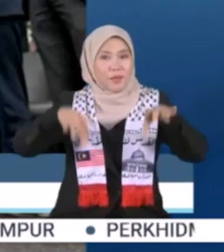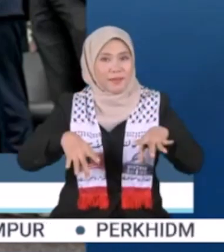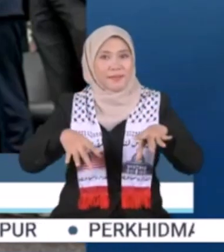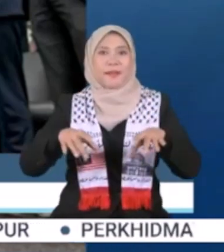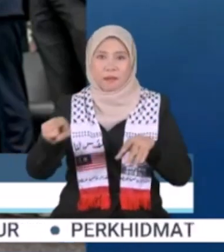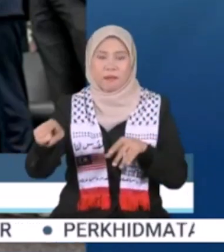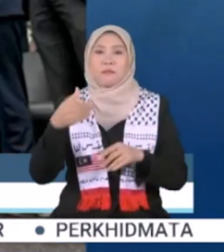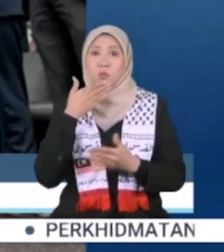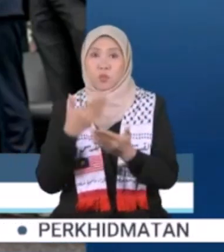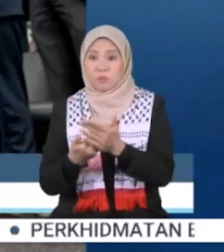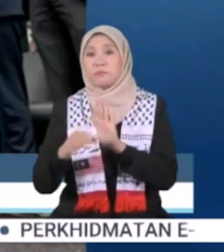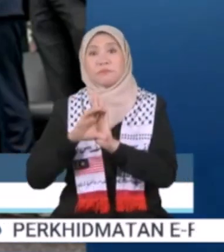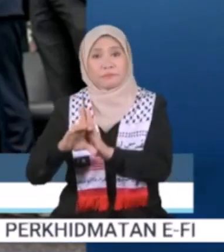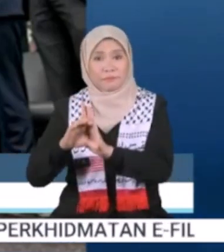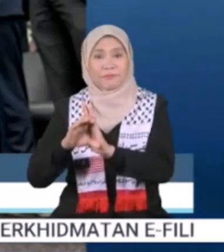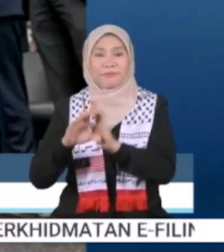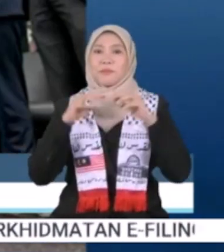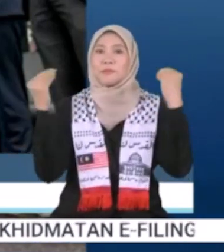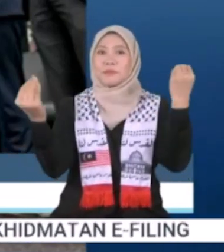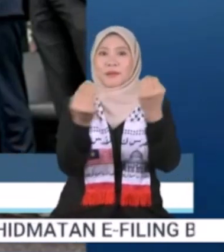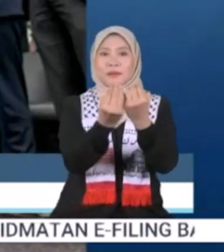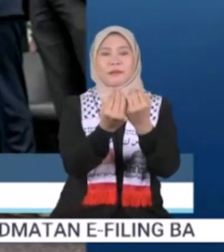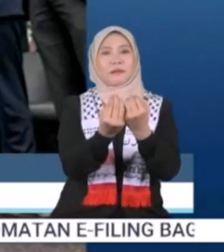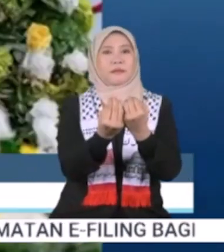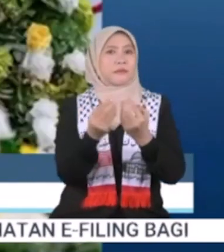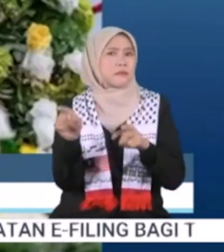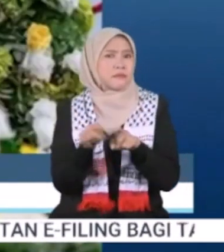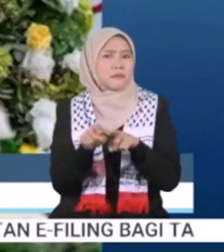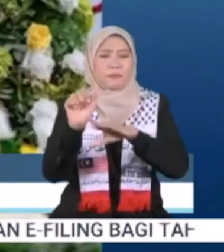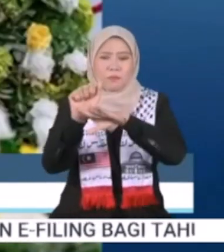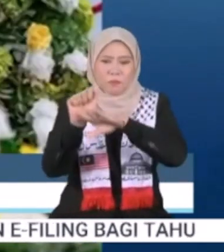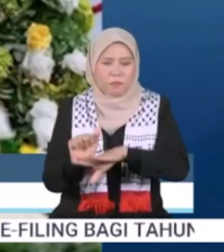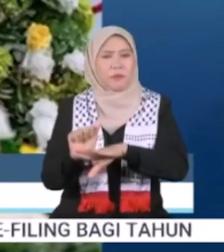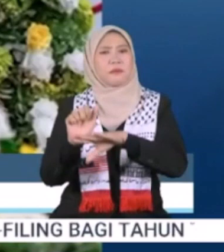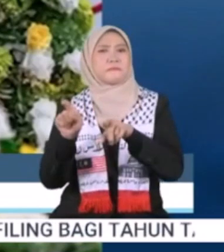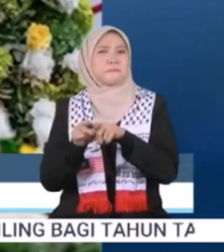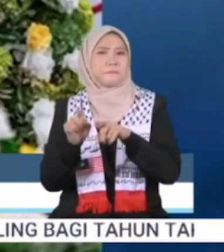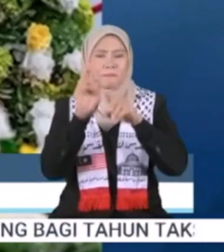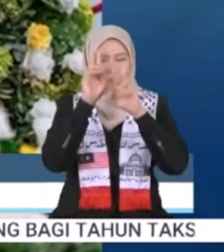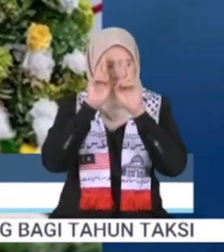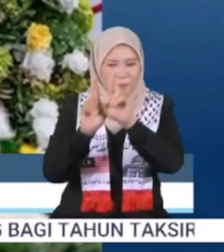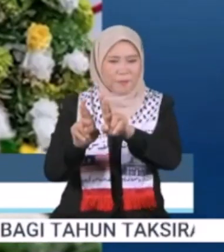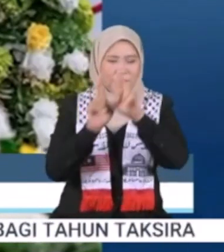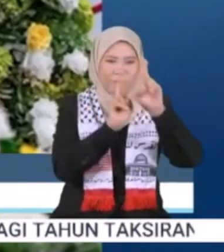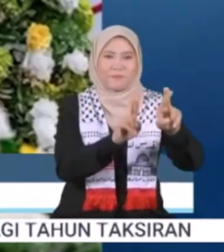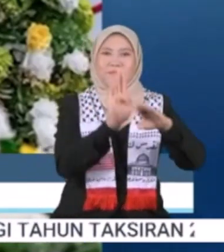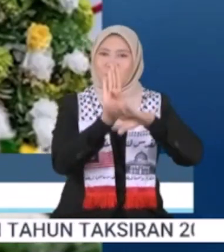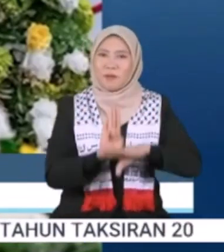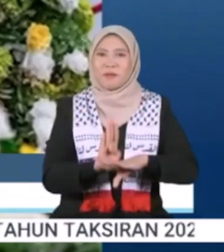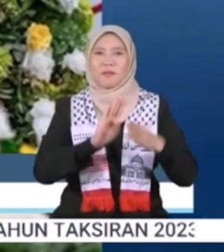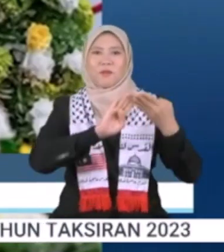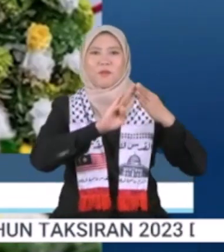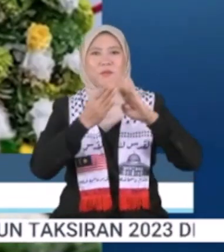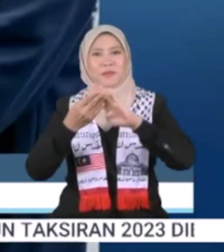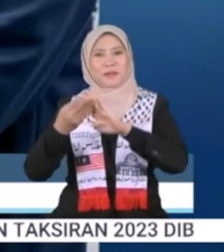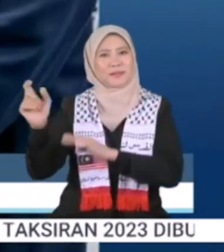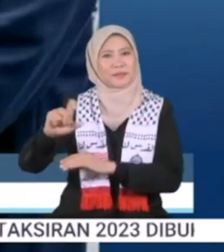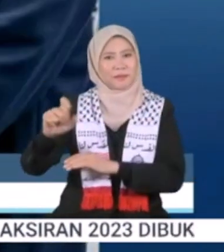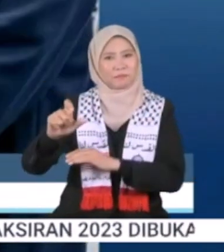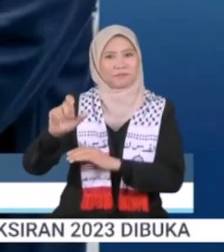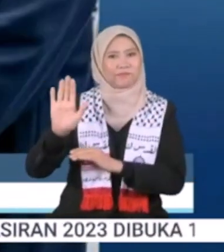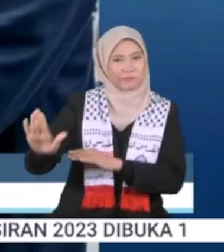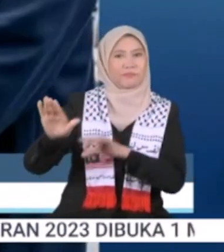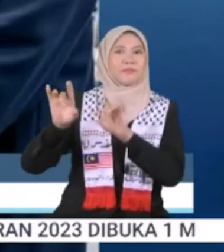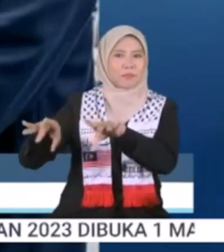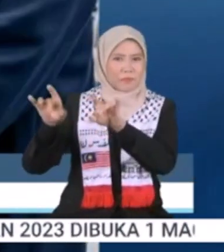negara contoh yang mempunyai masyarakat masih mengamalkan budaya menghormati terutama terhadap komuniti Islam di negara